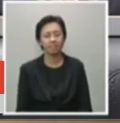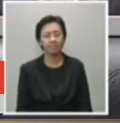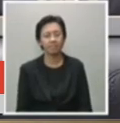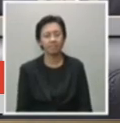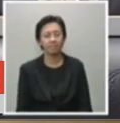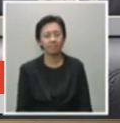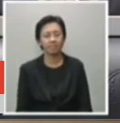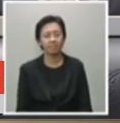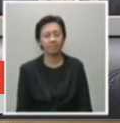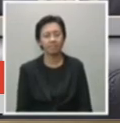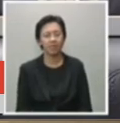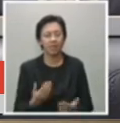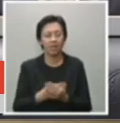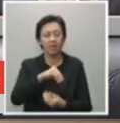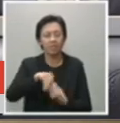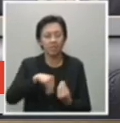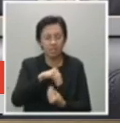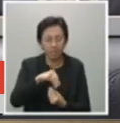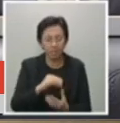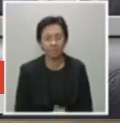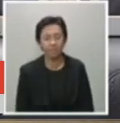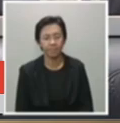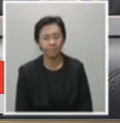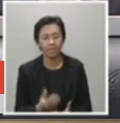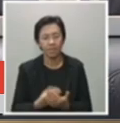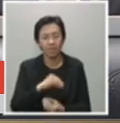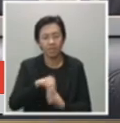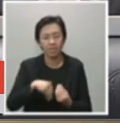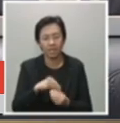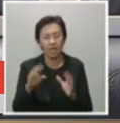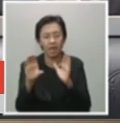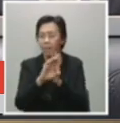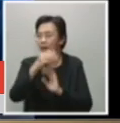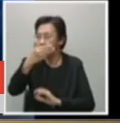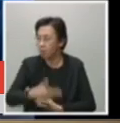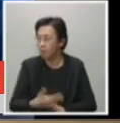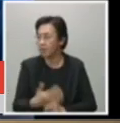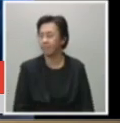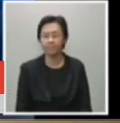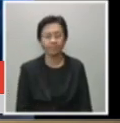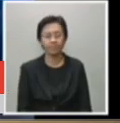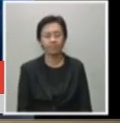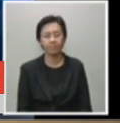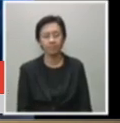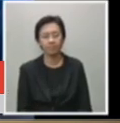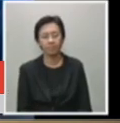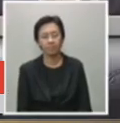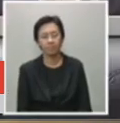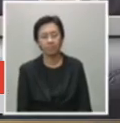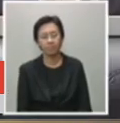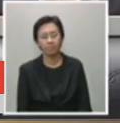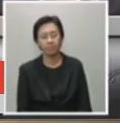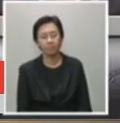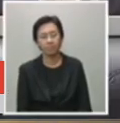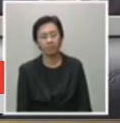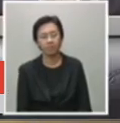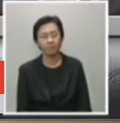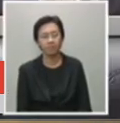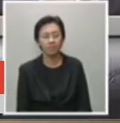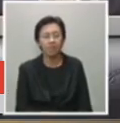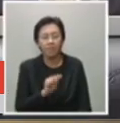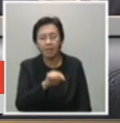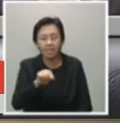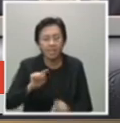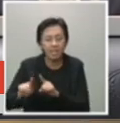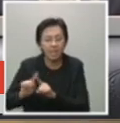รวมถึงทางด้านเศรษฐกิจค่ะที่ตอนนี้เอาภาพลงได้แล้วนะคะเดินทางไปทางไหนพ่อค้า